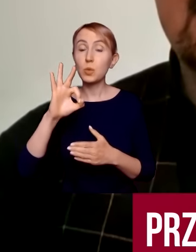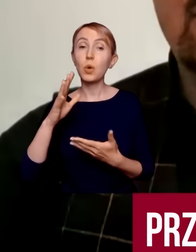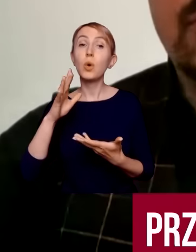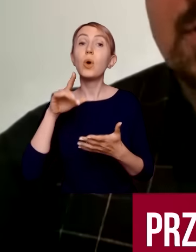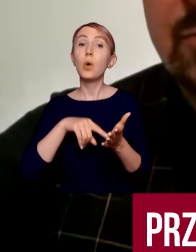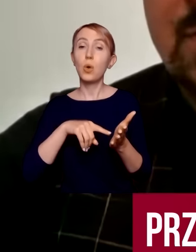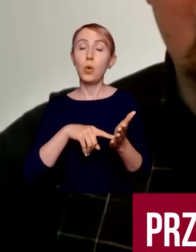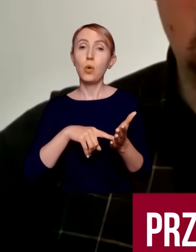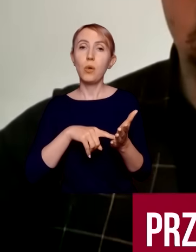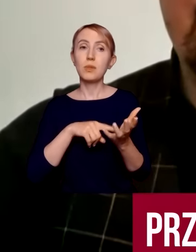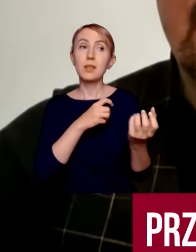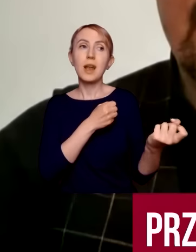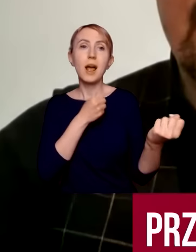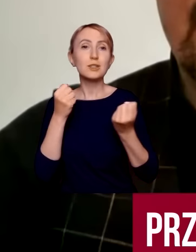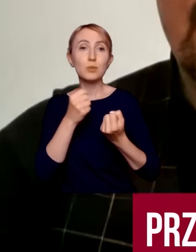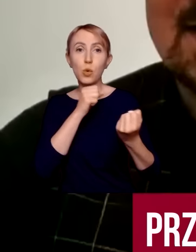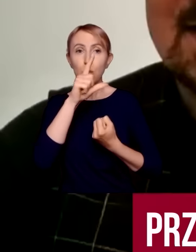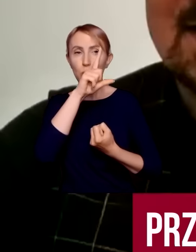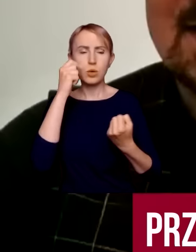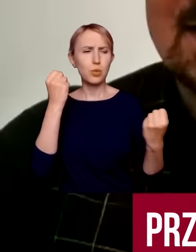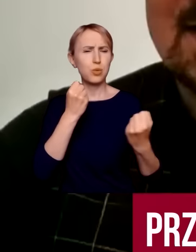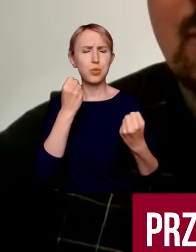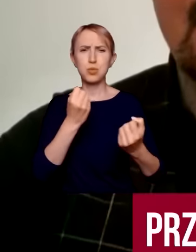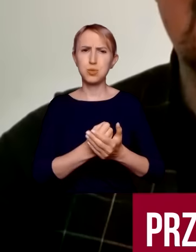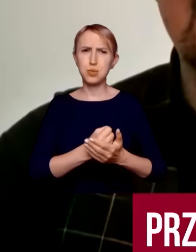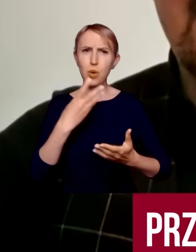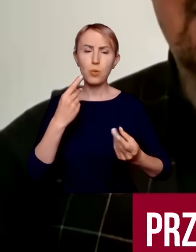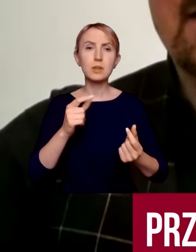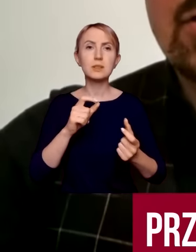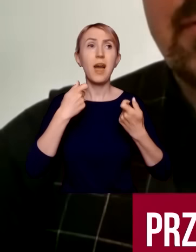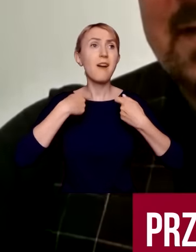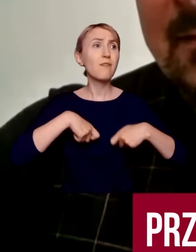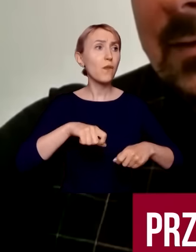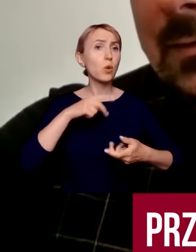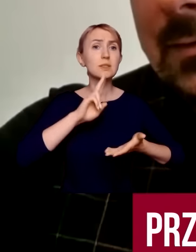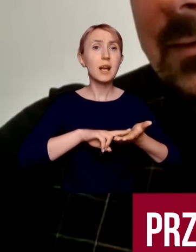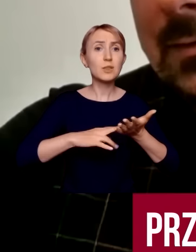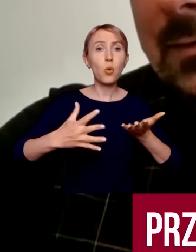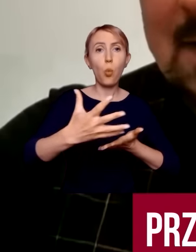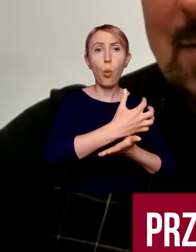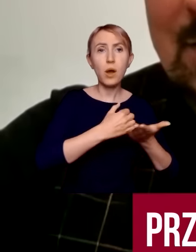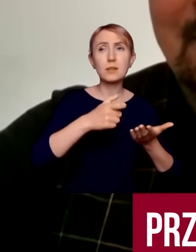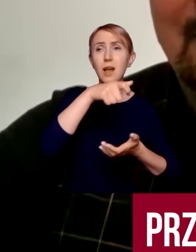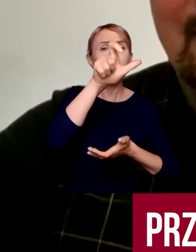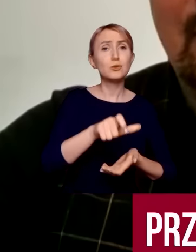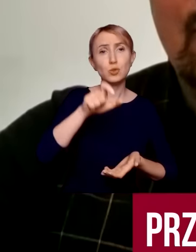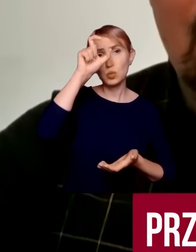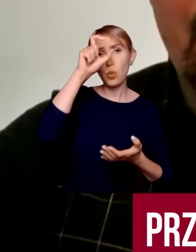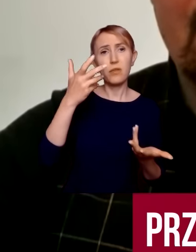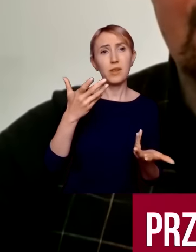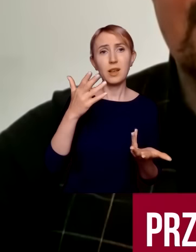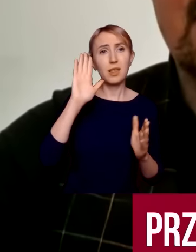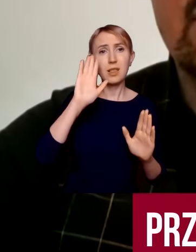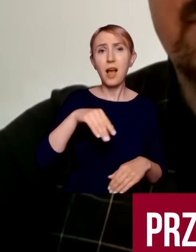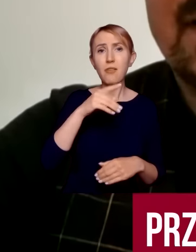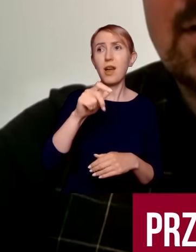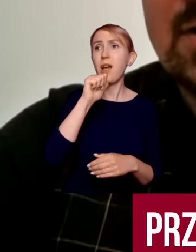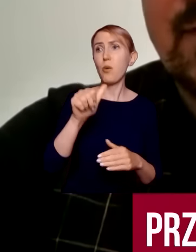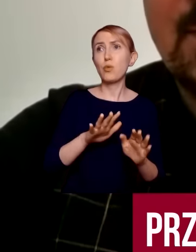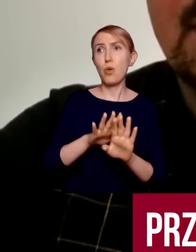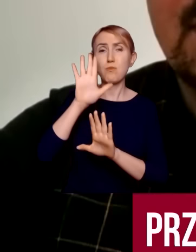i transportują tych ludzi za ogromne pieniądze, prawda? Cała wioska się zrzuca, a taki człowiek nawet nie dostaje się do Europy, tylko